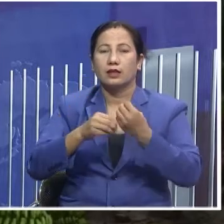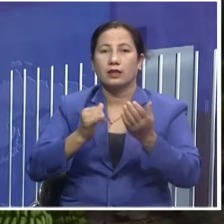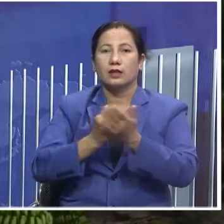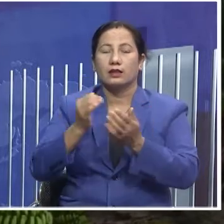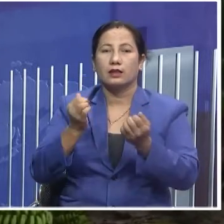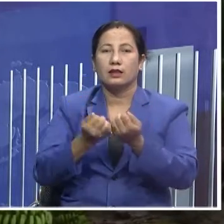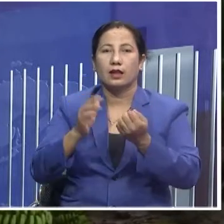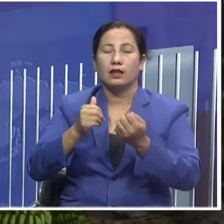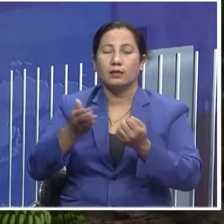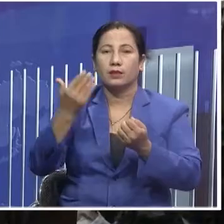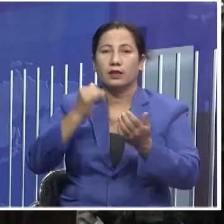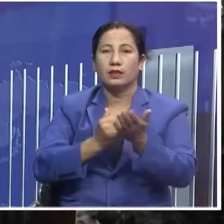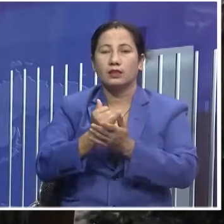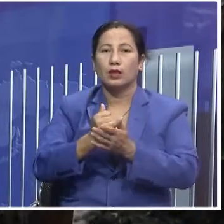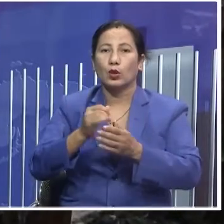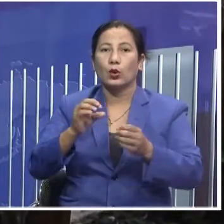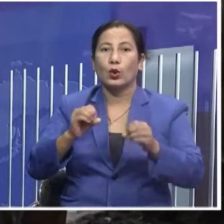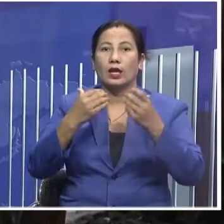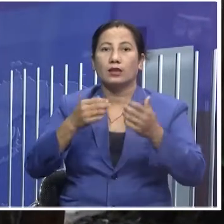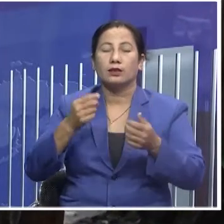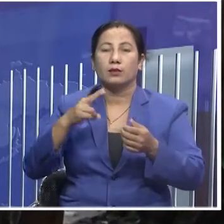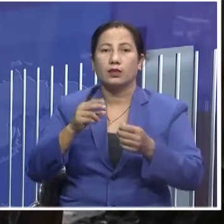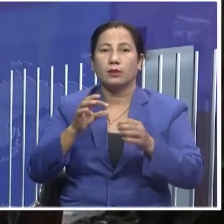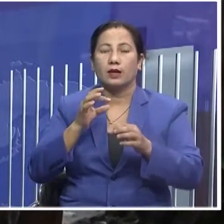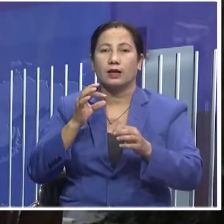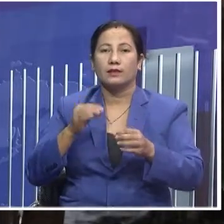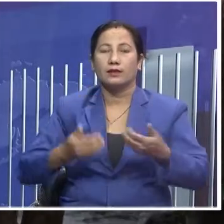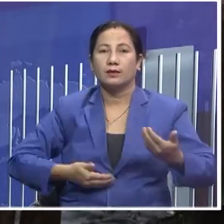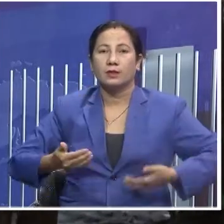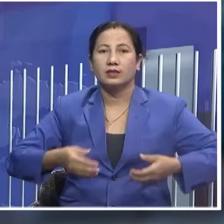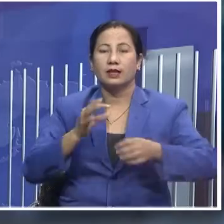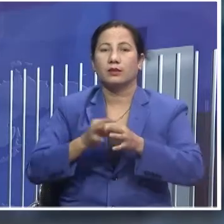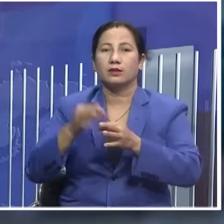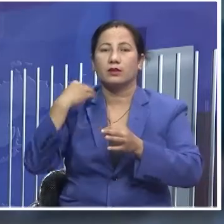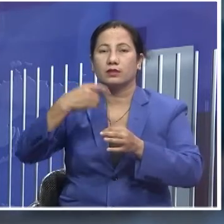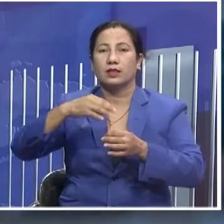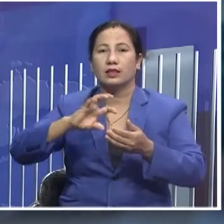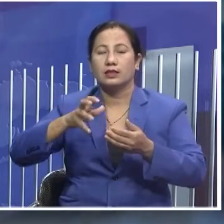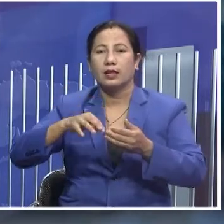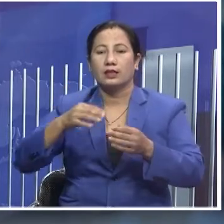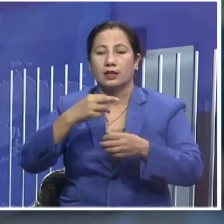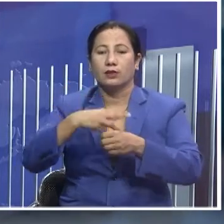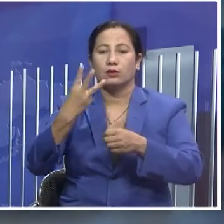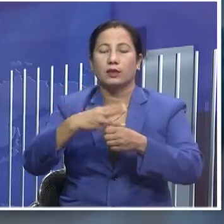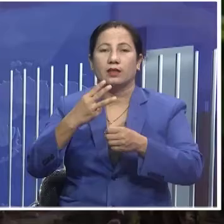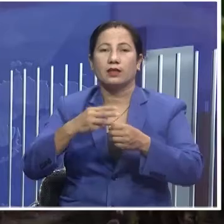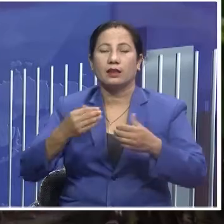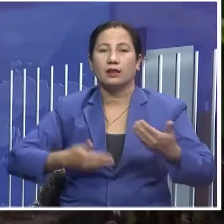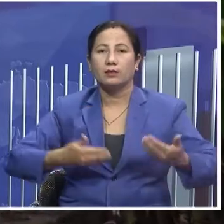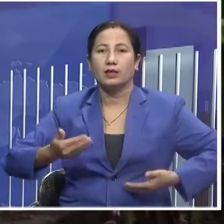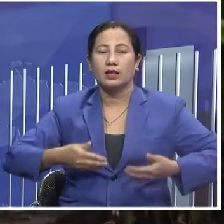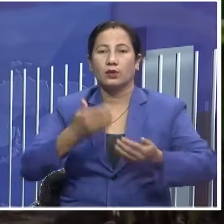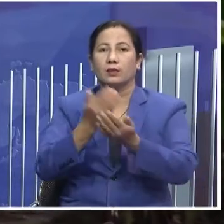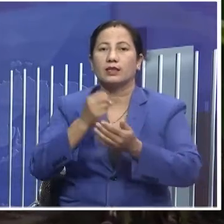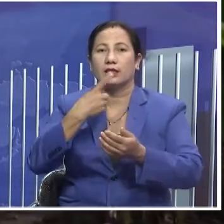खेतीमा पछिल्लो वर्ष किसानको आकर्षण ह्वात्तै बढेका बेला बजार व्यवस्थापन हुन सके स्थानीय उत्पादनले नै बजारको माग धान्ने किसानहरूको विश्वास